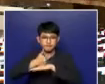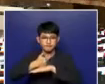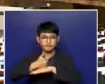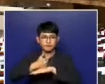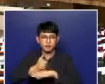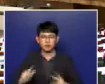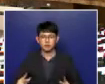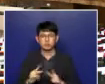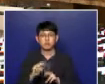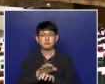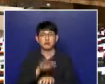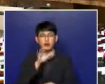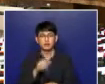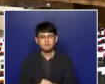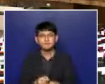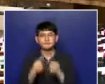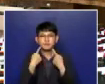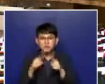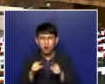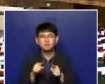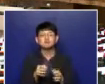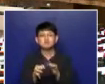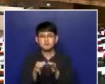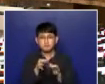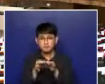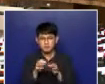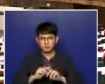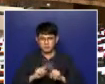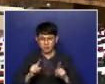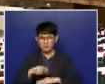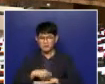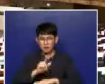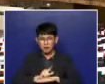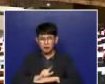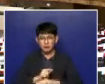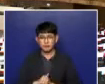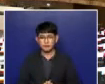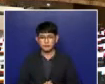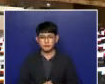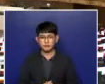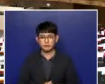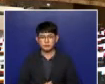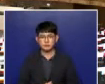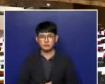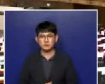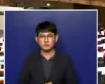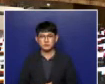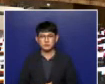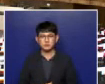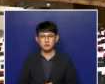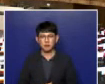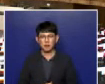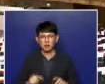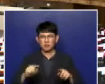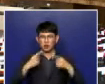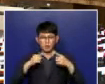อฟังพระนครเหมือนเป็นลูกเมียหลวงนี่ก็เทียบกันอย่างงั้นรถไฟฟ้ามันข้ามไปแล้วแต่ไม่ทำจงกระทั่งล้อเรียนมาให้เป็นที่นก